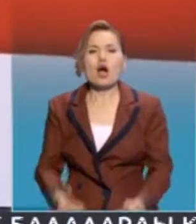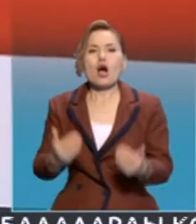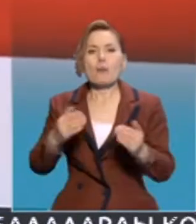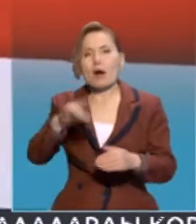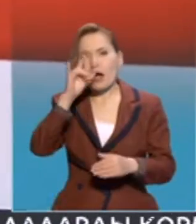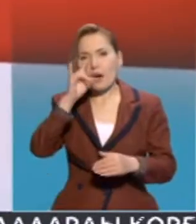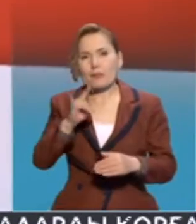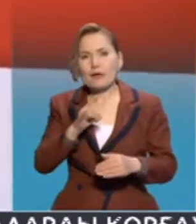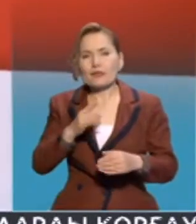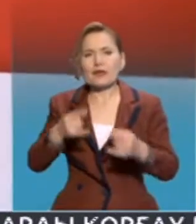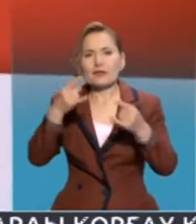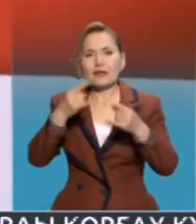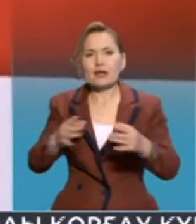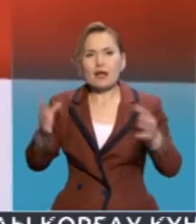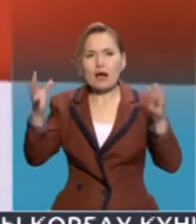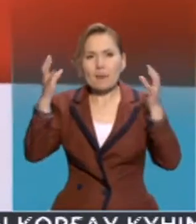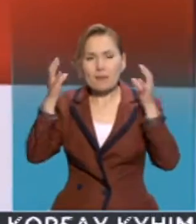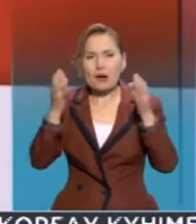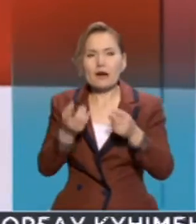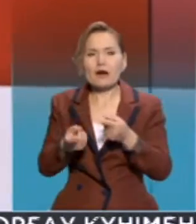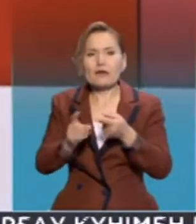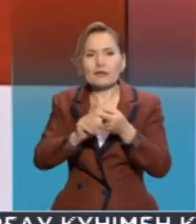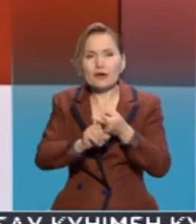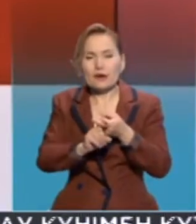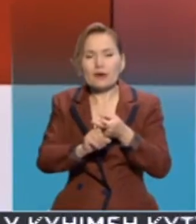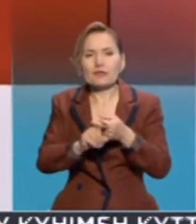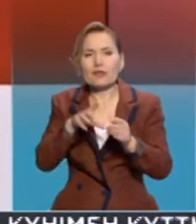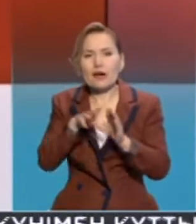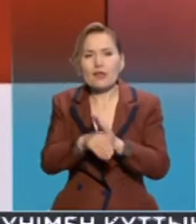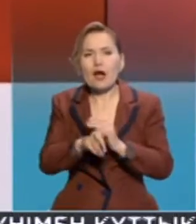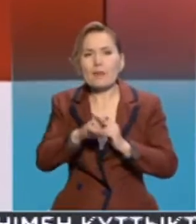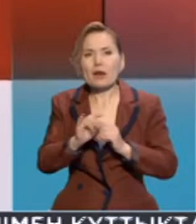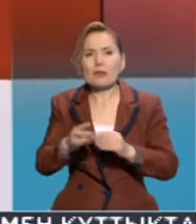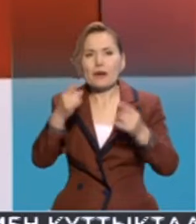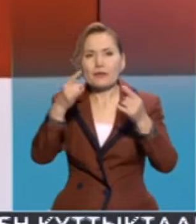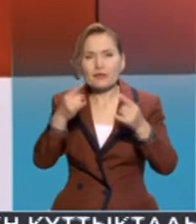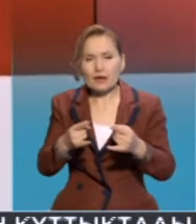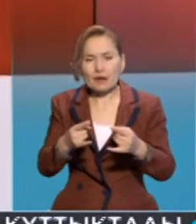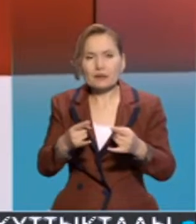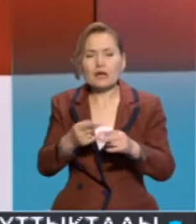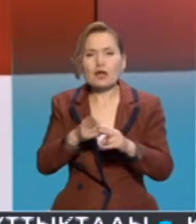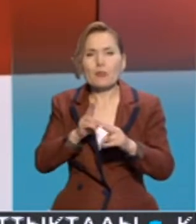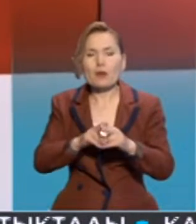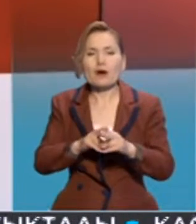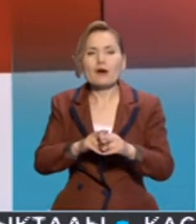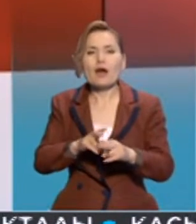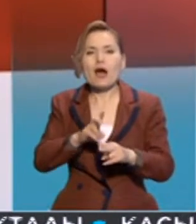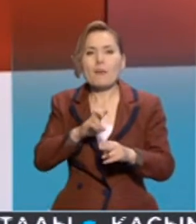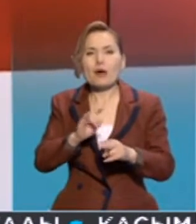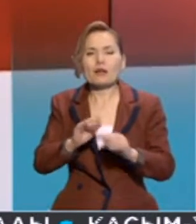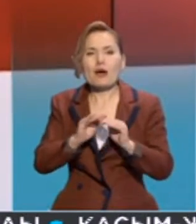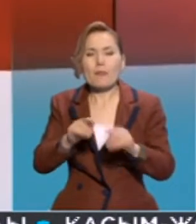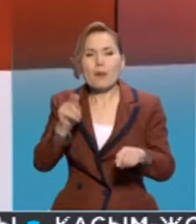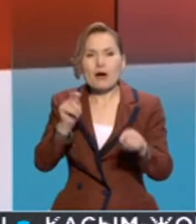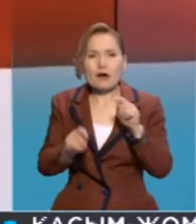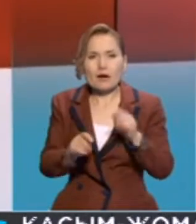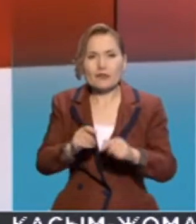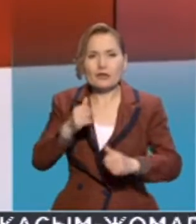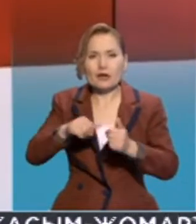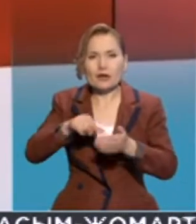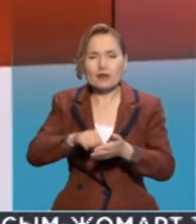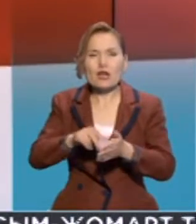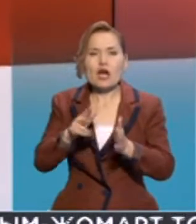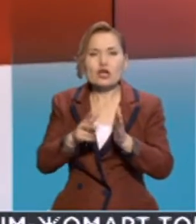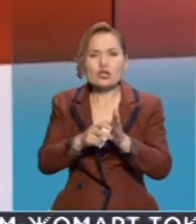Бүгін Қазақстан телерадио корпорациясына қарасты Балапан телеарнасы ұйымдастырған Балапан әлемі Open Air фестивалі өтіп, 800-ге жуық